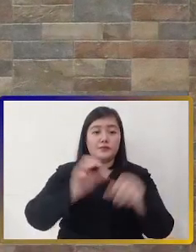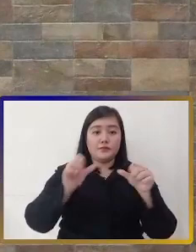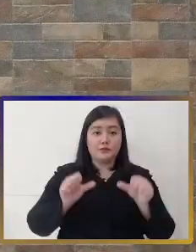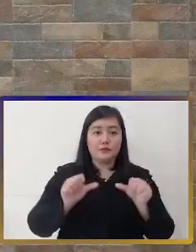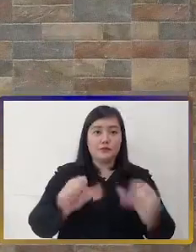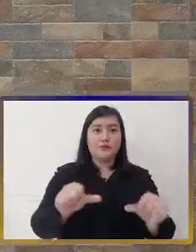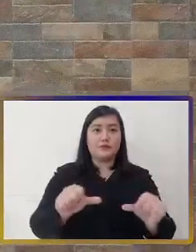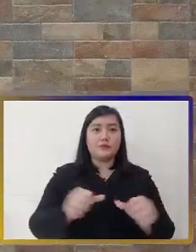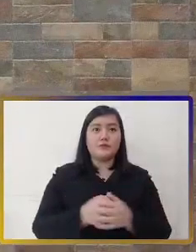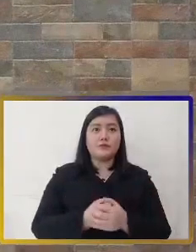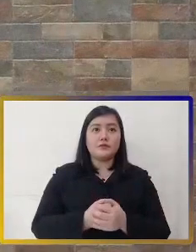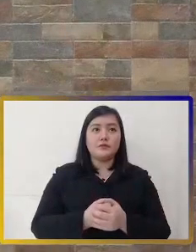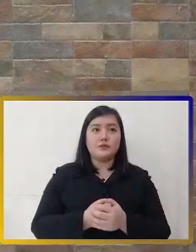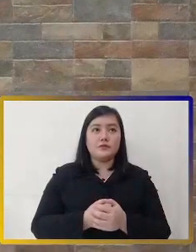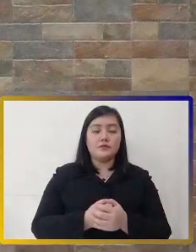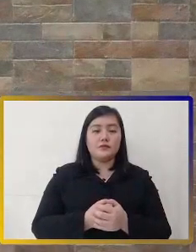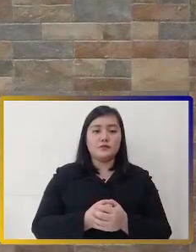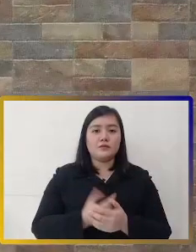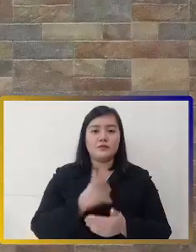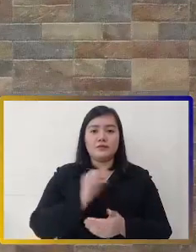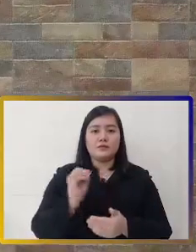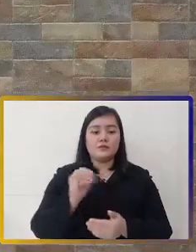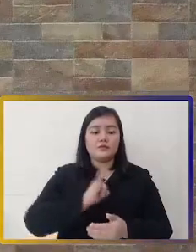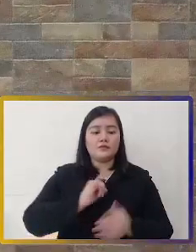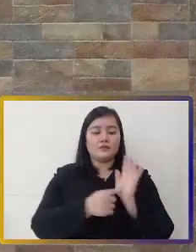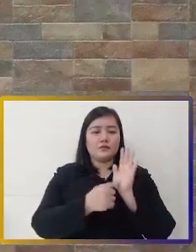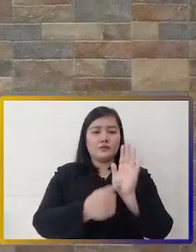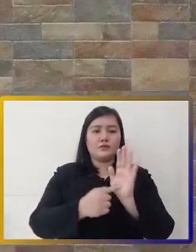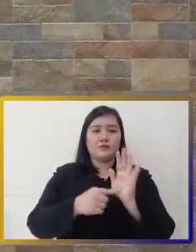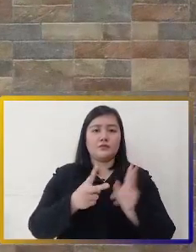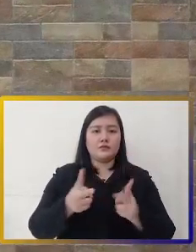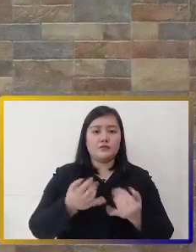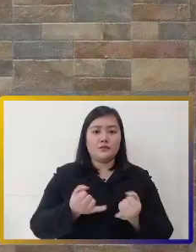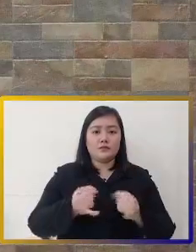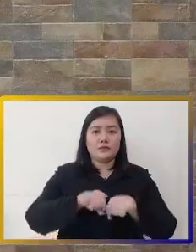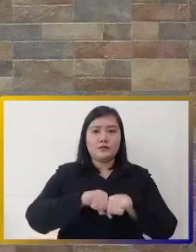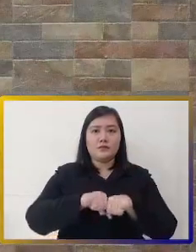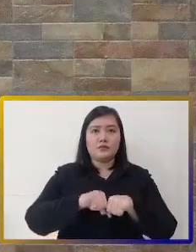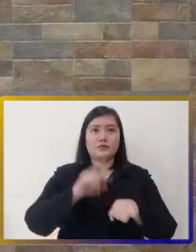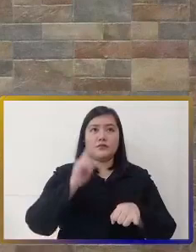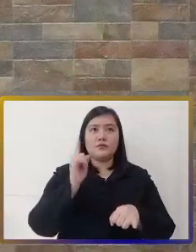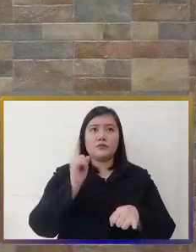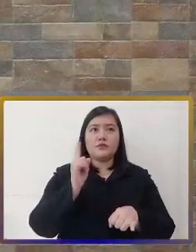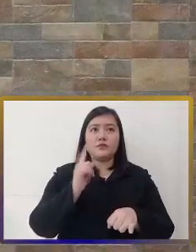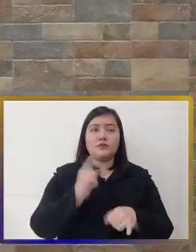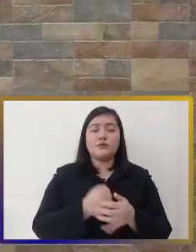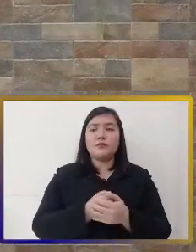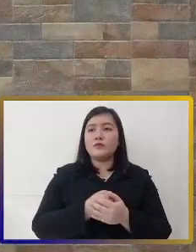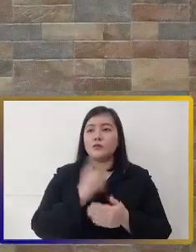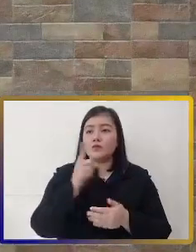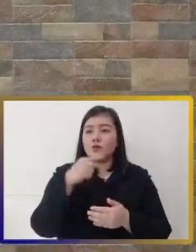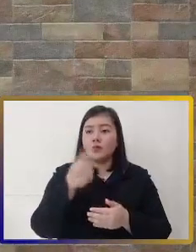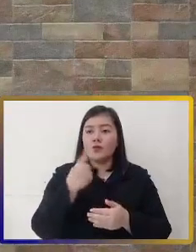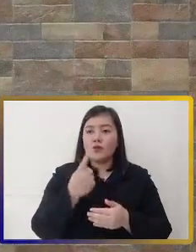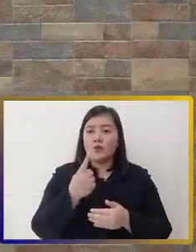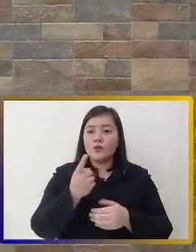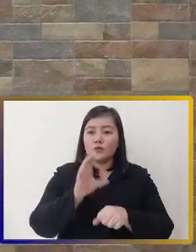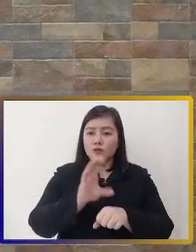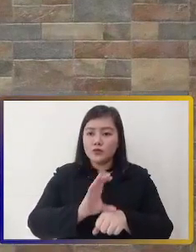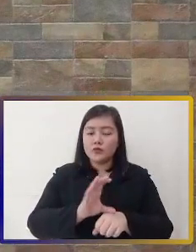And pinakita ko po ang kahalagahan na makita sino man magdideklara that they are the church that Jesus Christ